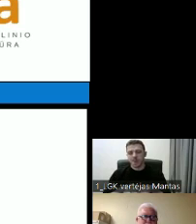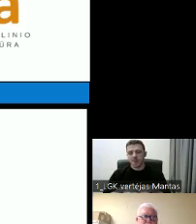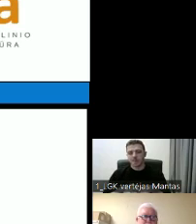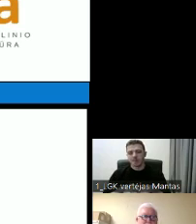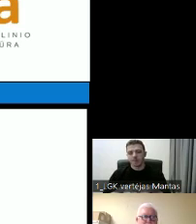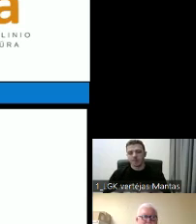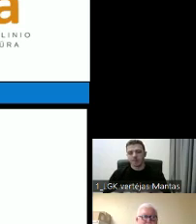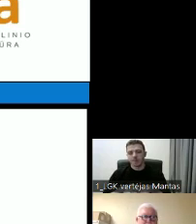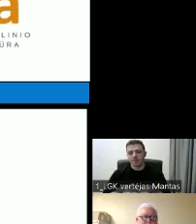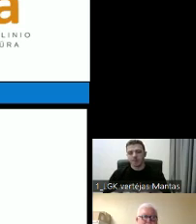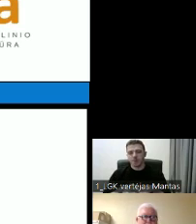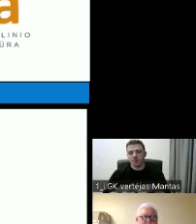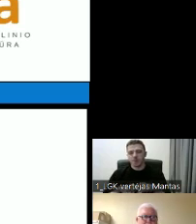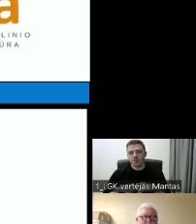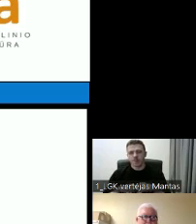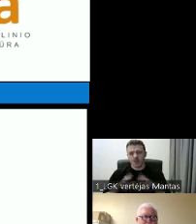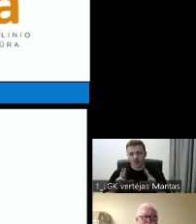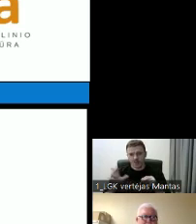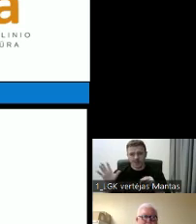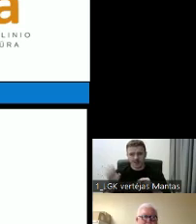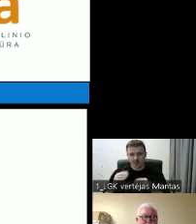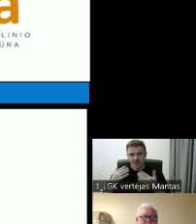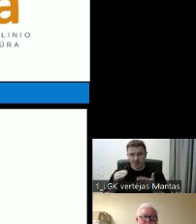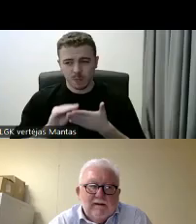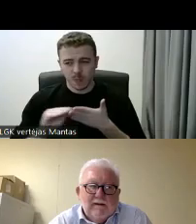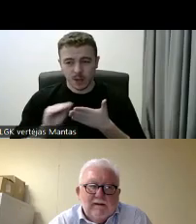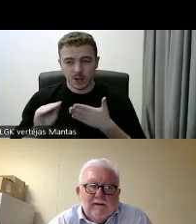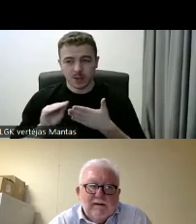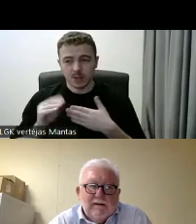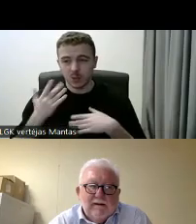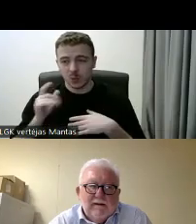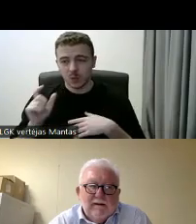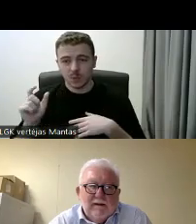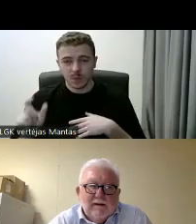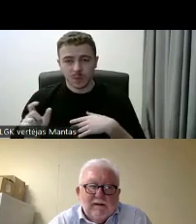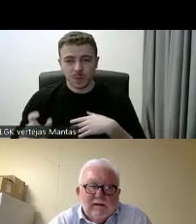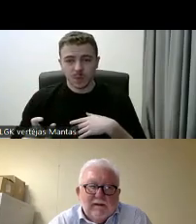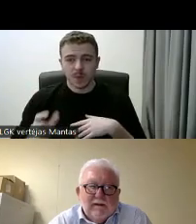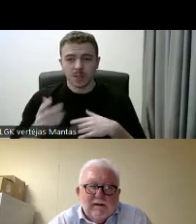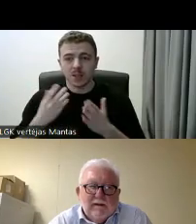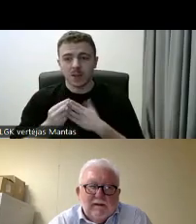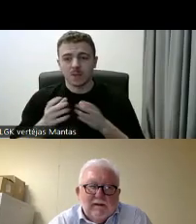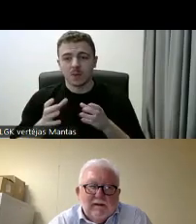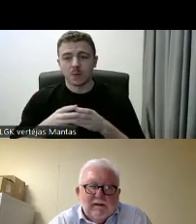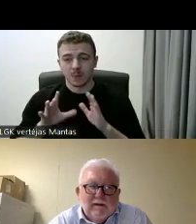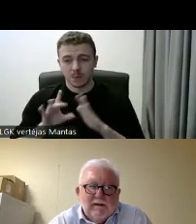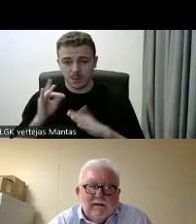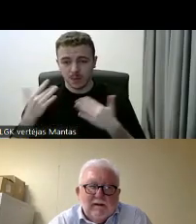Ar tikrai visi įrašė sritį, kurią pasirinko?